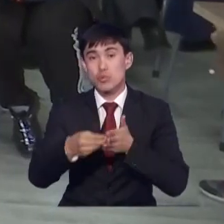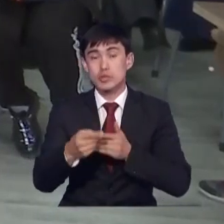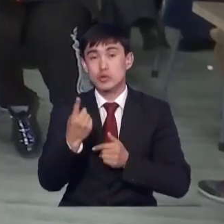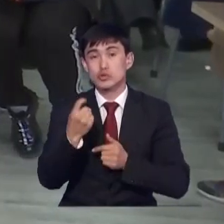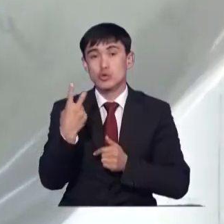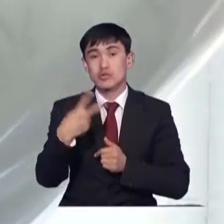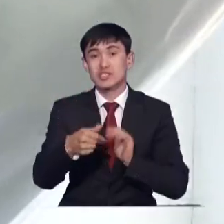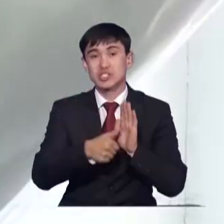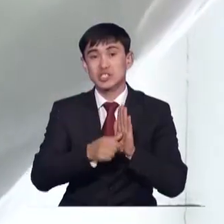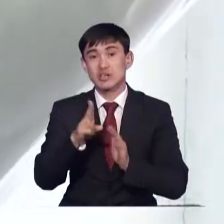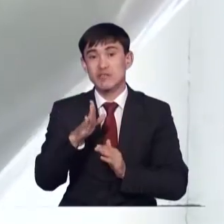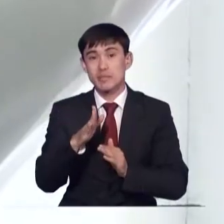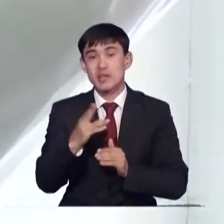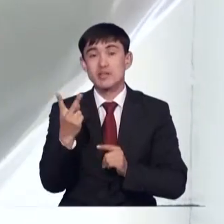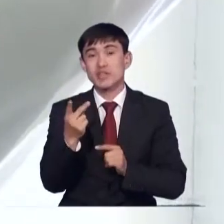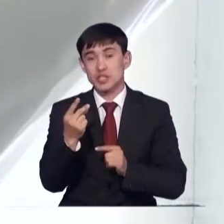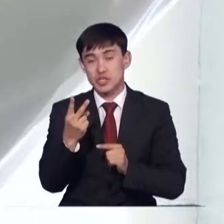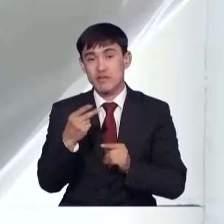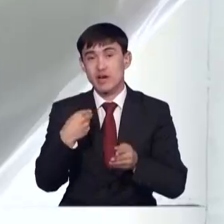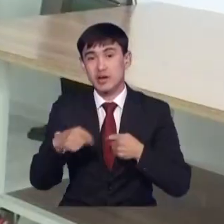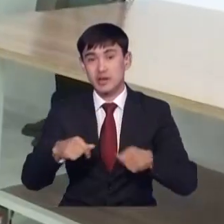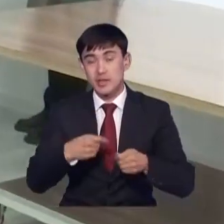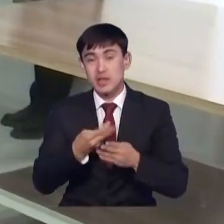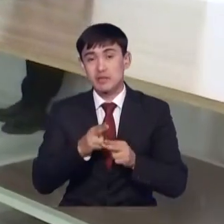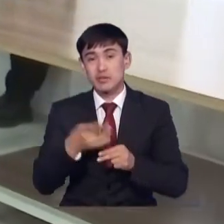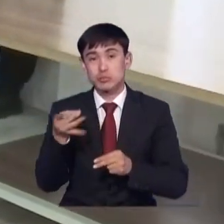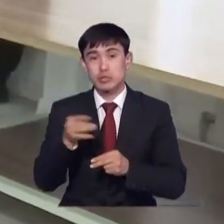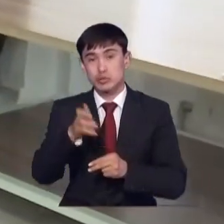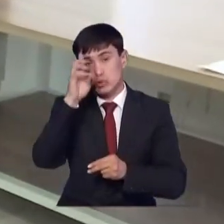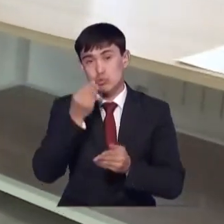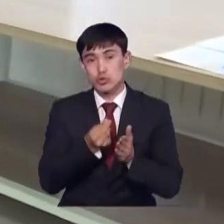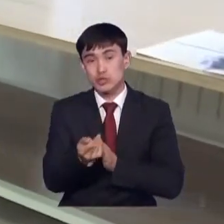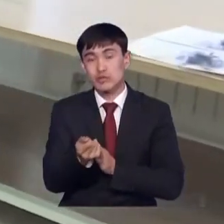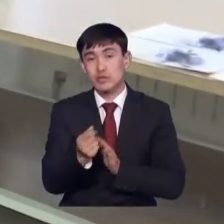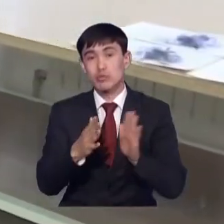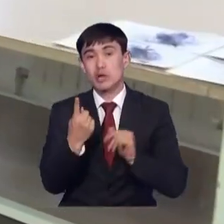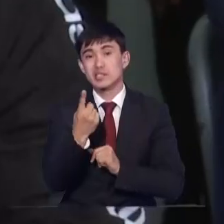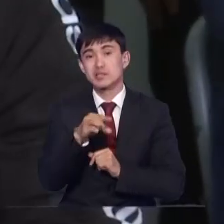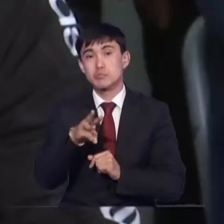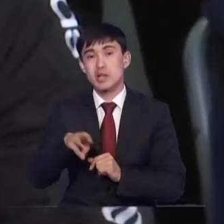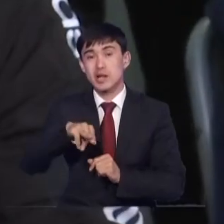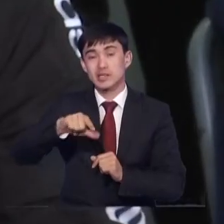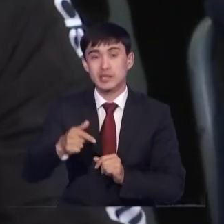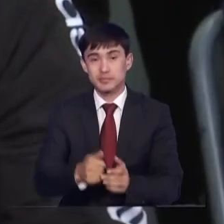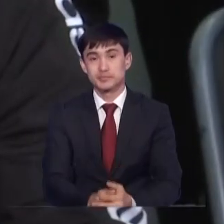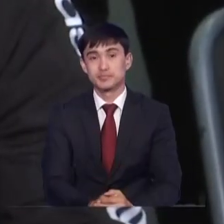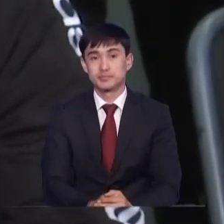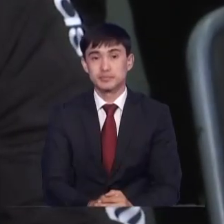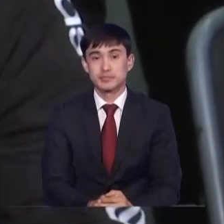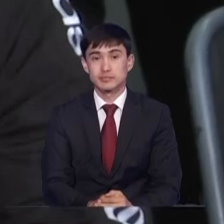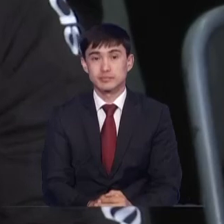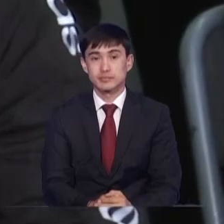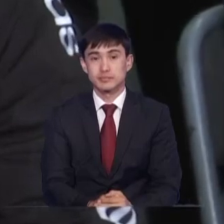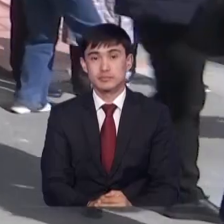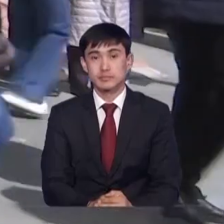126 квартир со вторичного рынка на это из республиканского бюджета выделено более 1 миллиарда тенге яломан